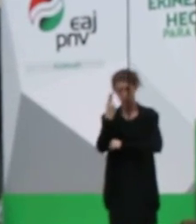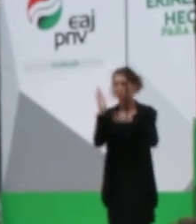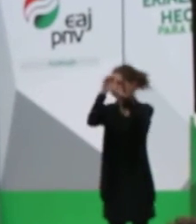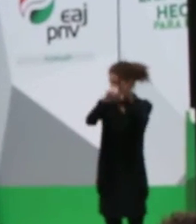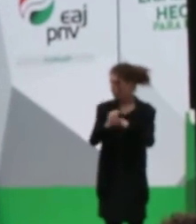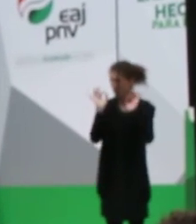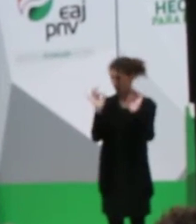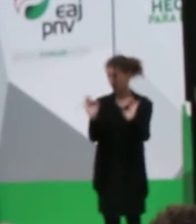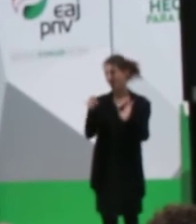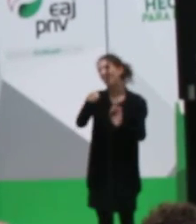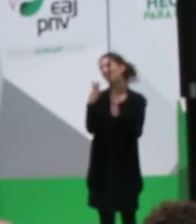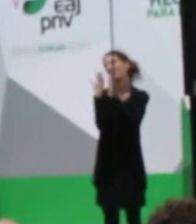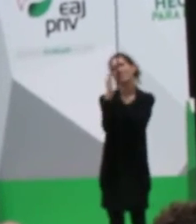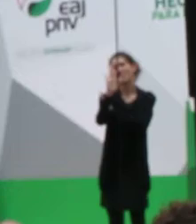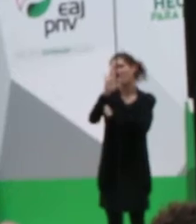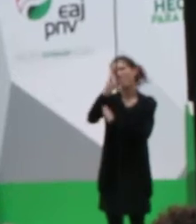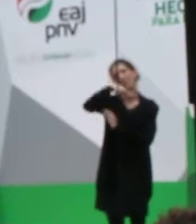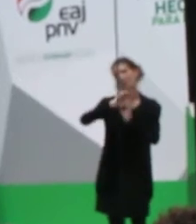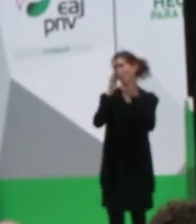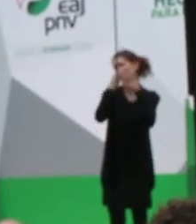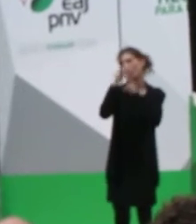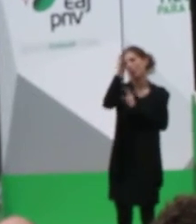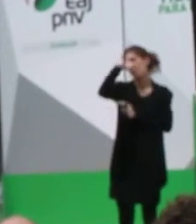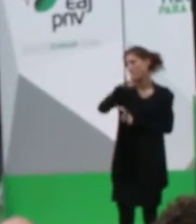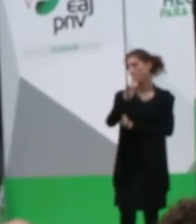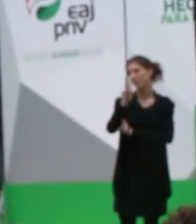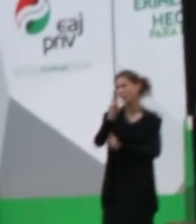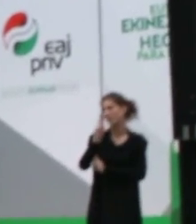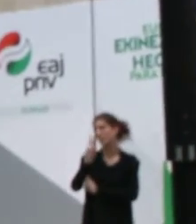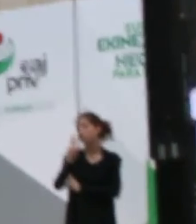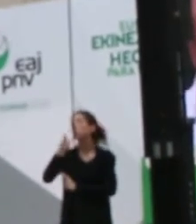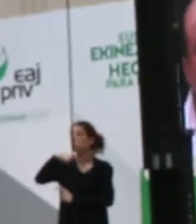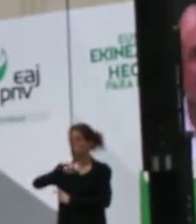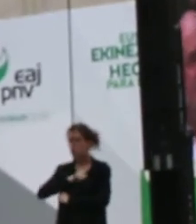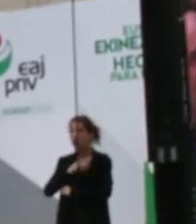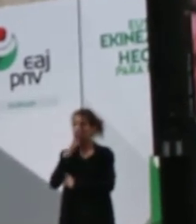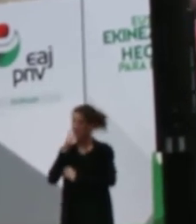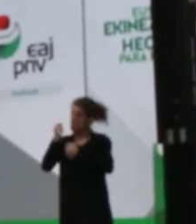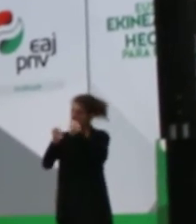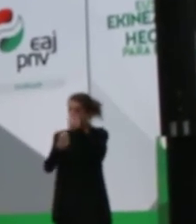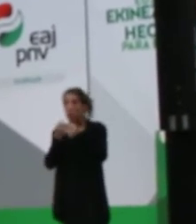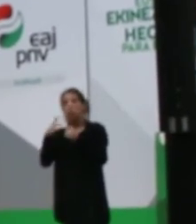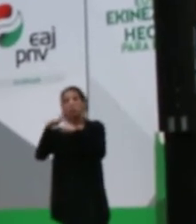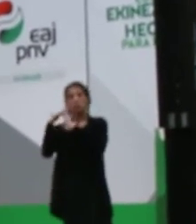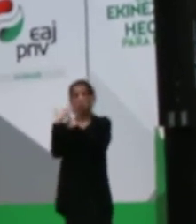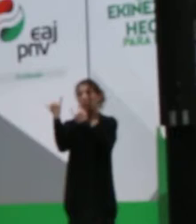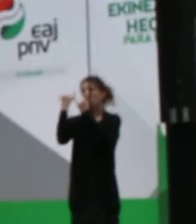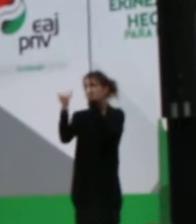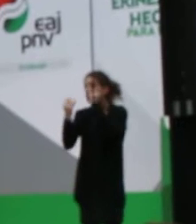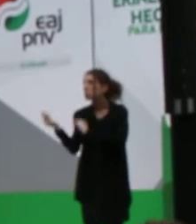da Eusko Alderdi Jeltzalearen hitza. Krisiaren zulotik irtetzen hasi gara, norabidea